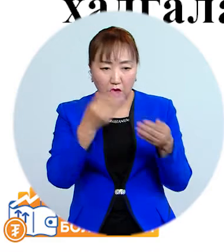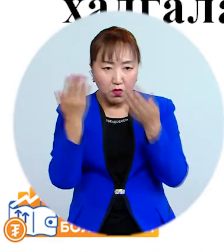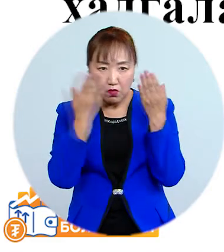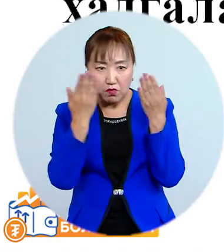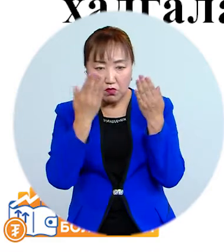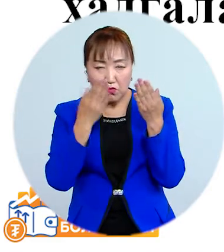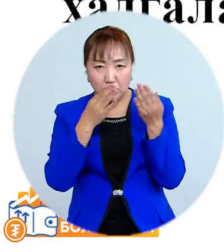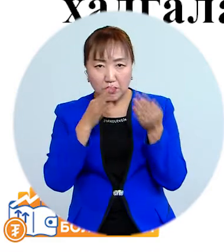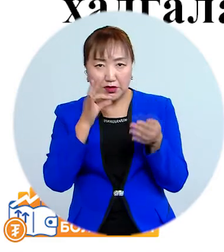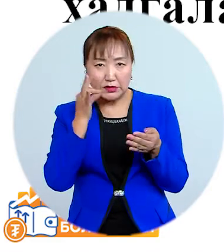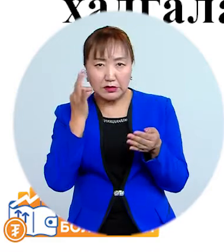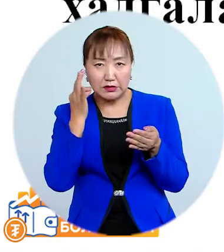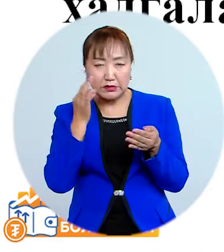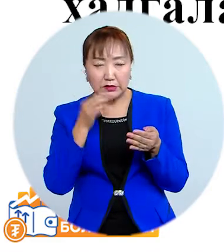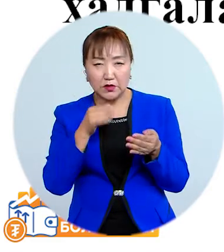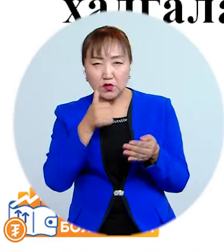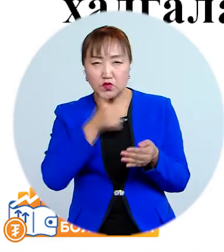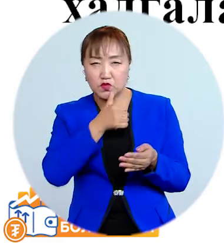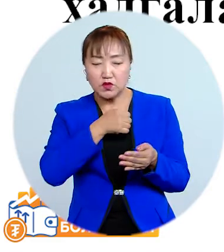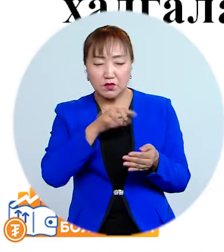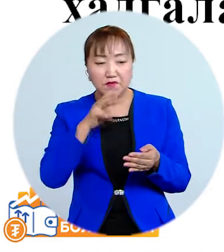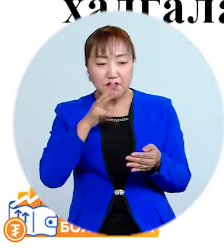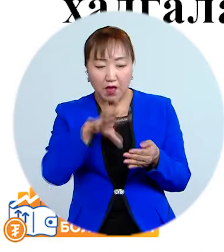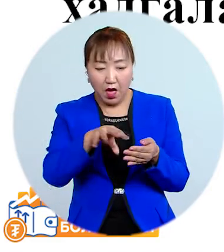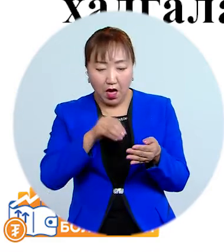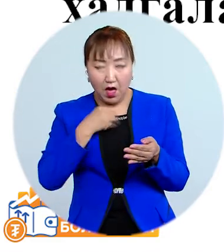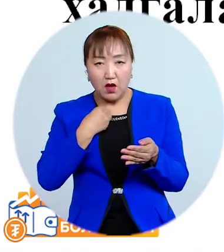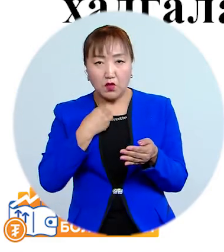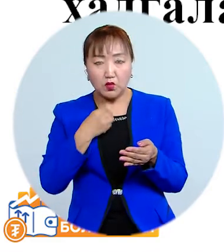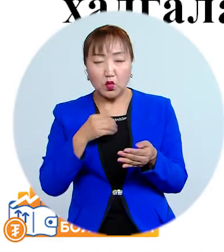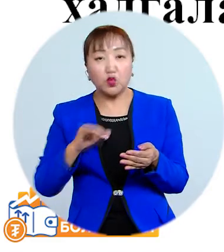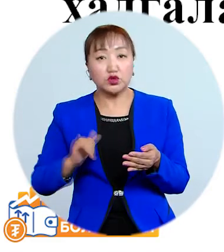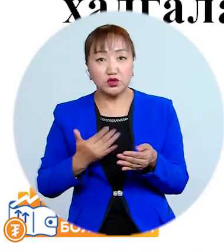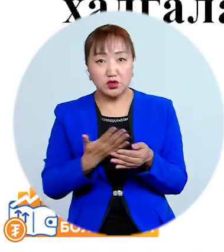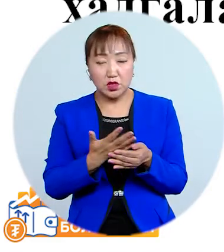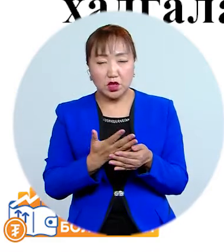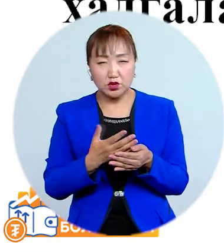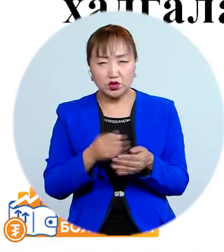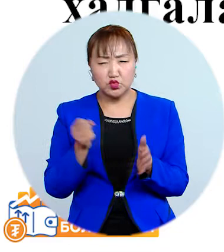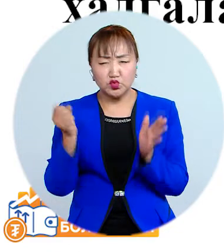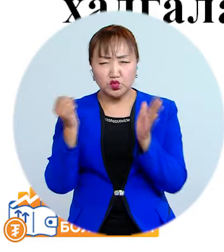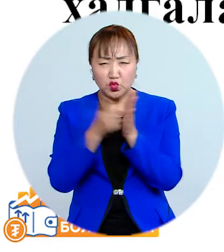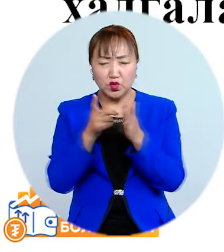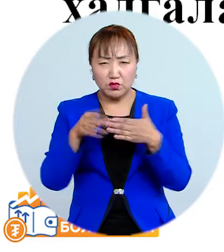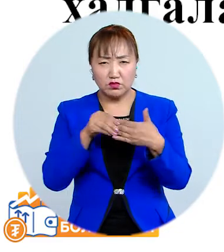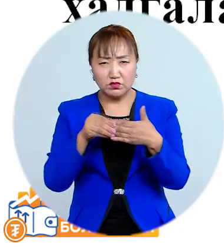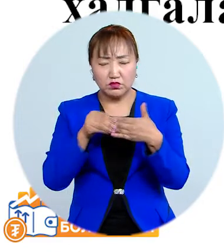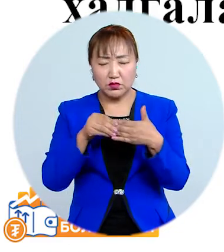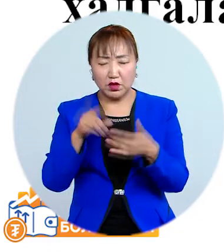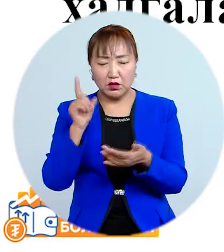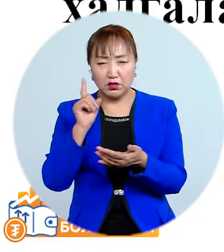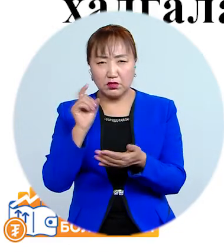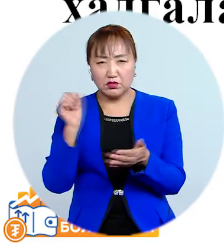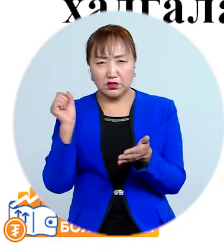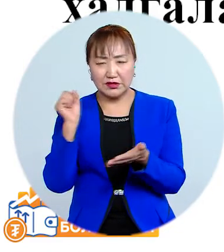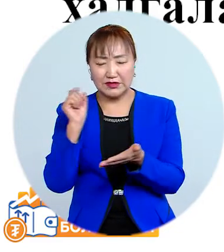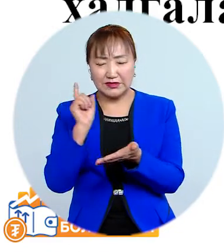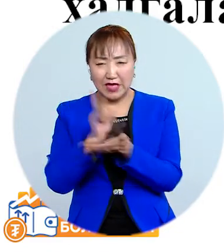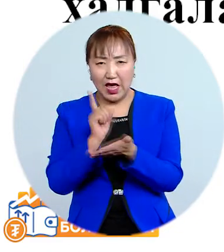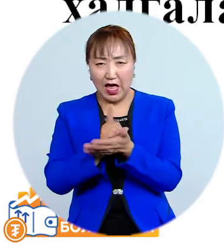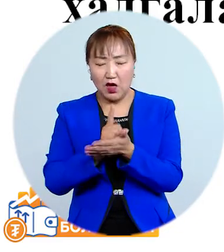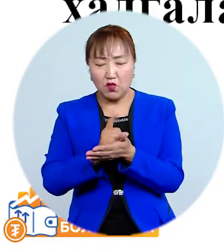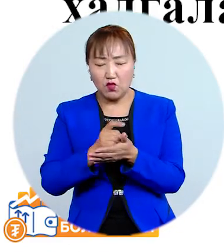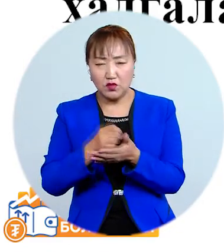санхүүгийн луйвар залинд орох эсвэл нууц мэдээлэл авах юм боломж гардаг. Тэгэхээр чухал баримт бичгээ заавал юм устгагдаг тийм машинаар устгуулах. За эсвэл